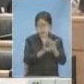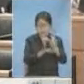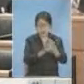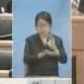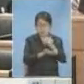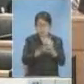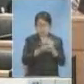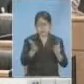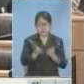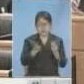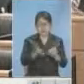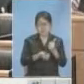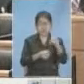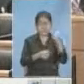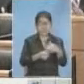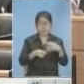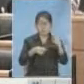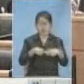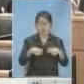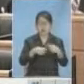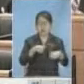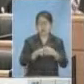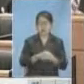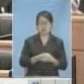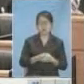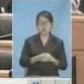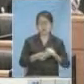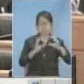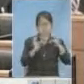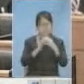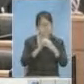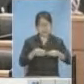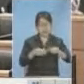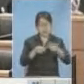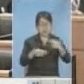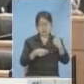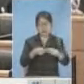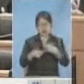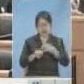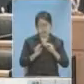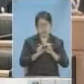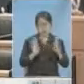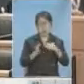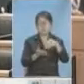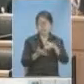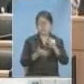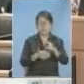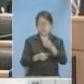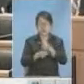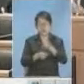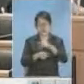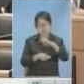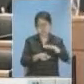เนี่ยยากมากนะครับไม่ค่อยได้รับนะครับเงินที่จะมาทำศูนย์เด็กเล็กให้กับองค์กรปกครองส่วน